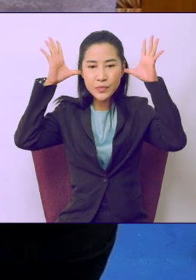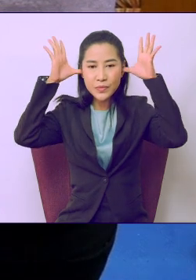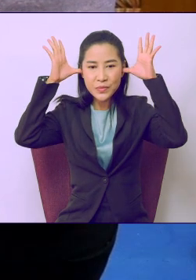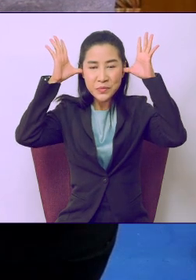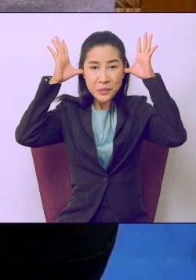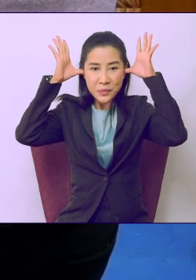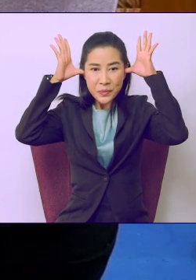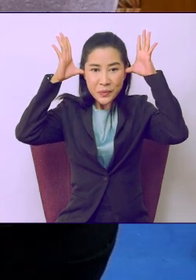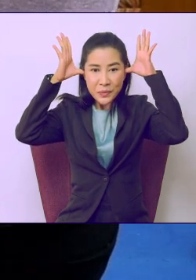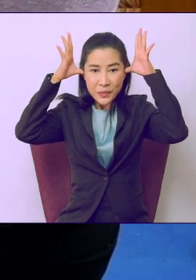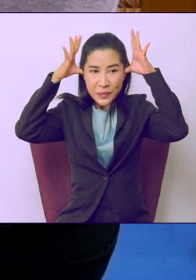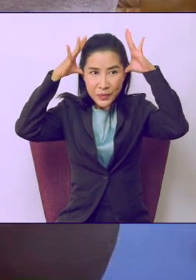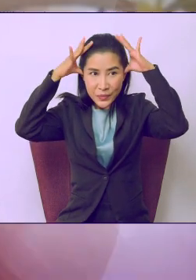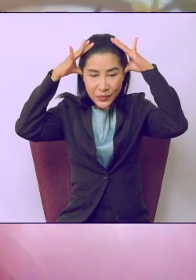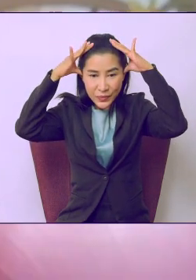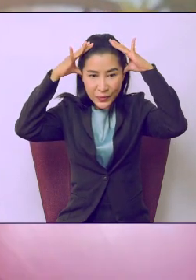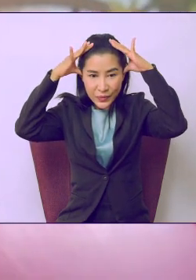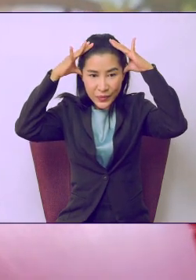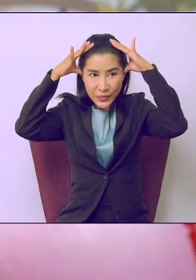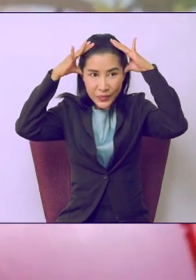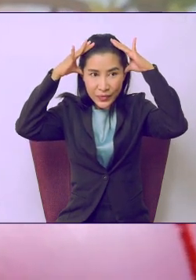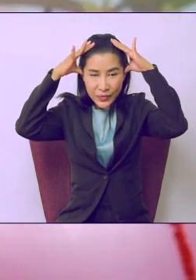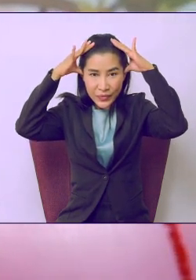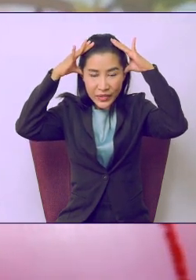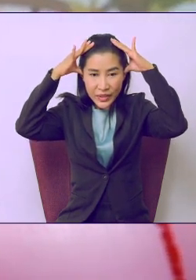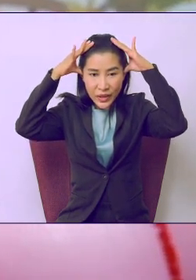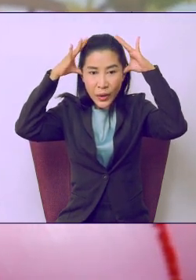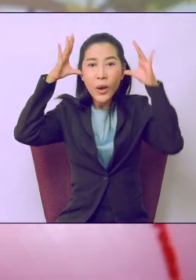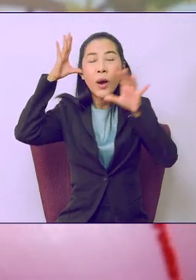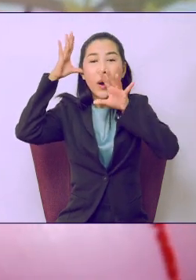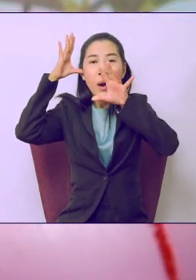หูอย่างงี้เอามือจับไว้แล้วออกเสียง